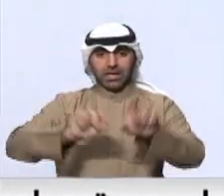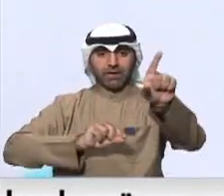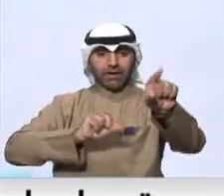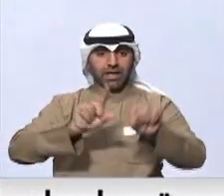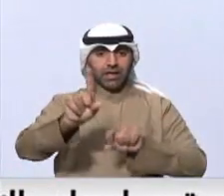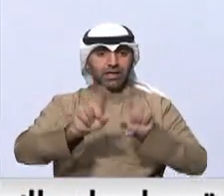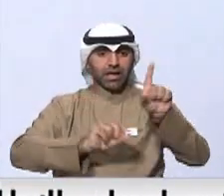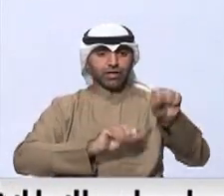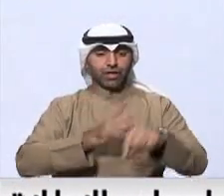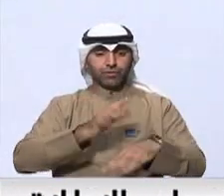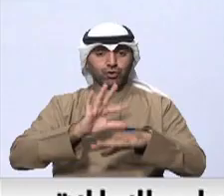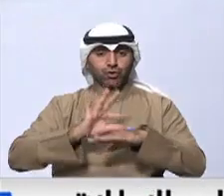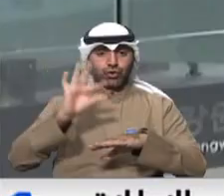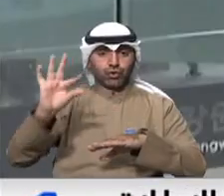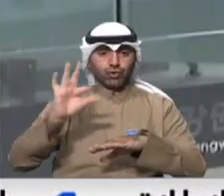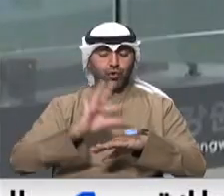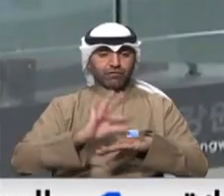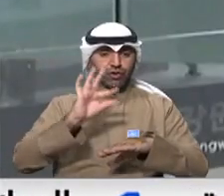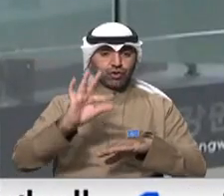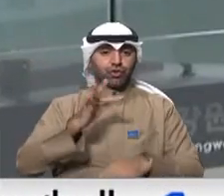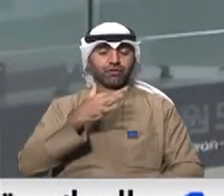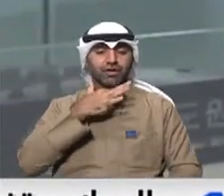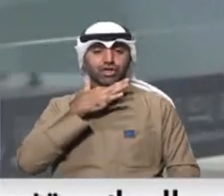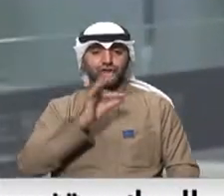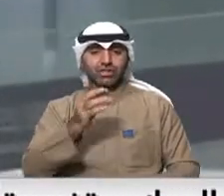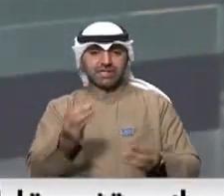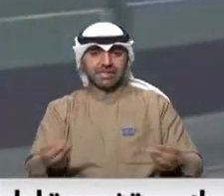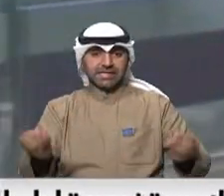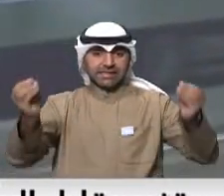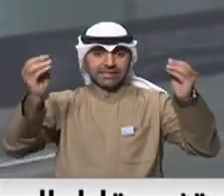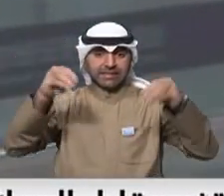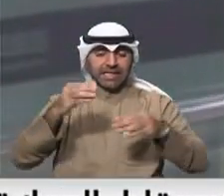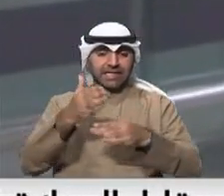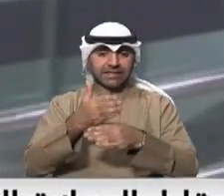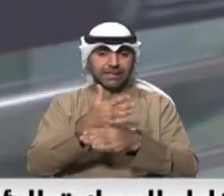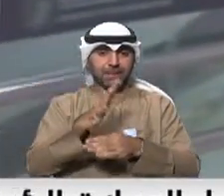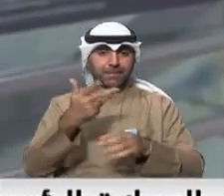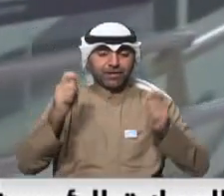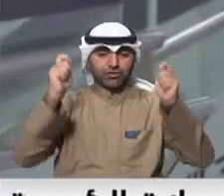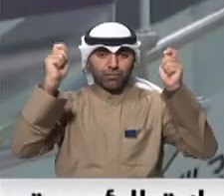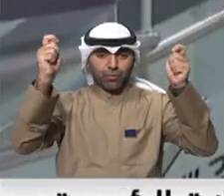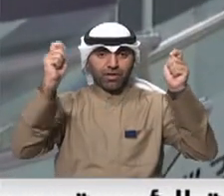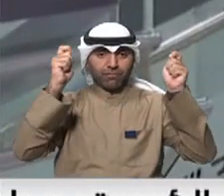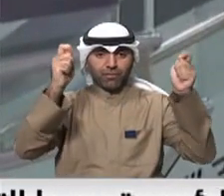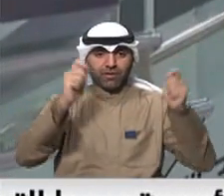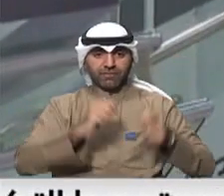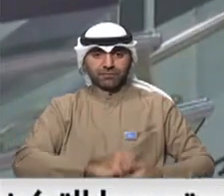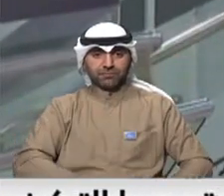الخدمة العسكرية الإلزامية في المستشفيات المتضررة من الإضراب.